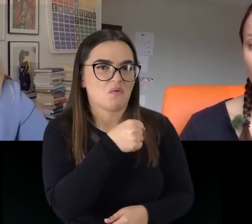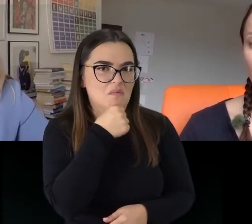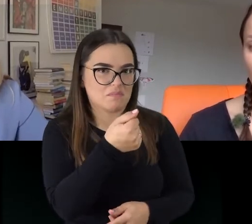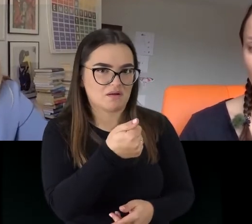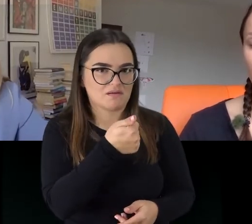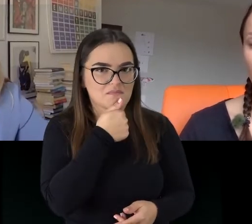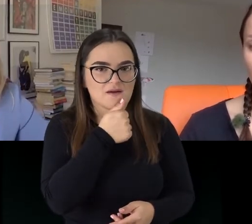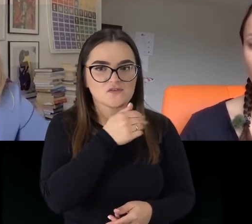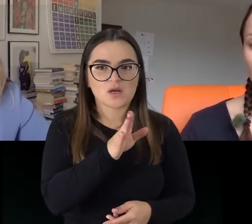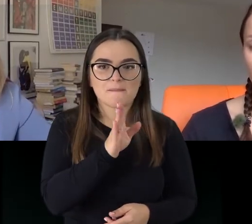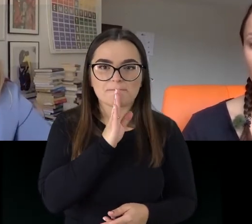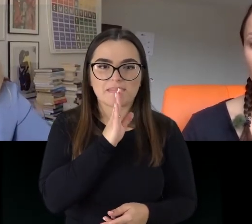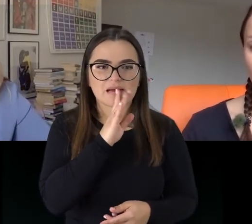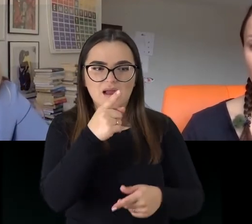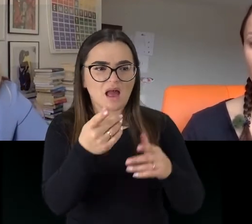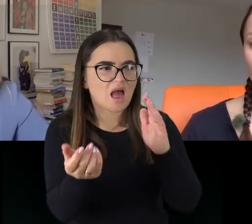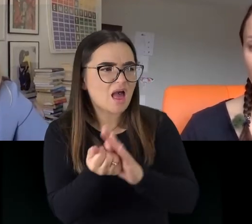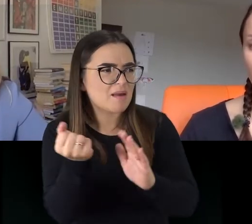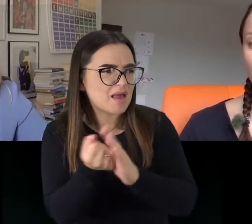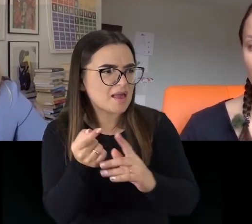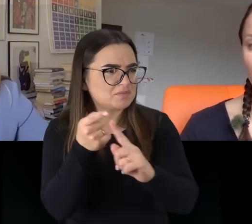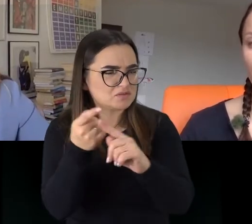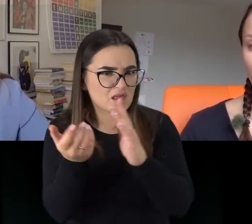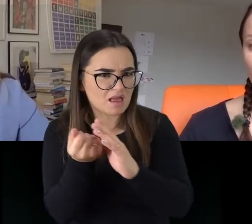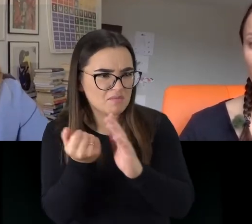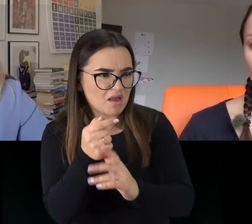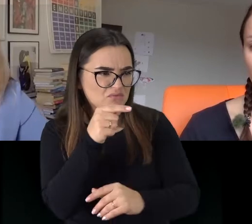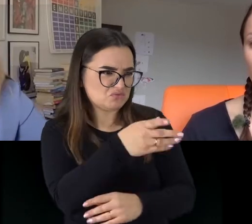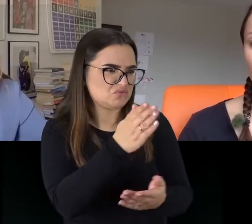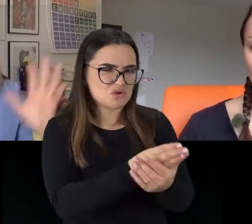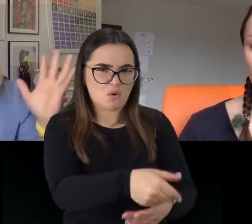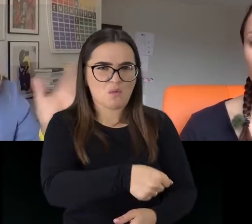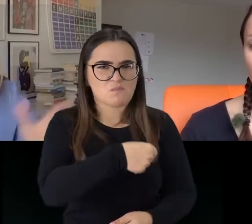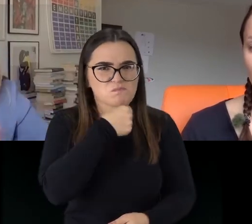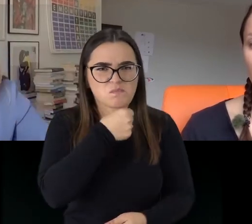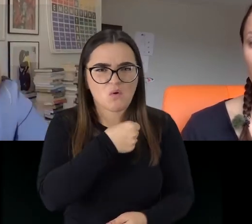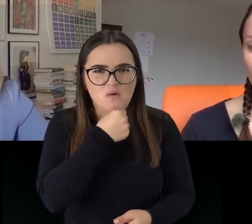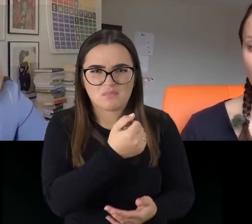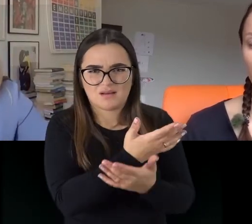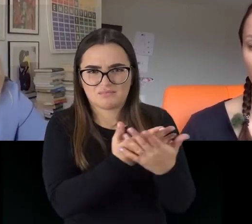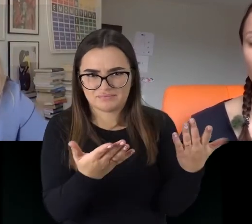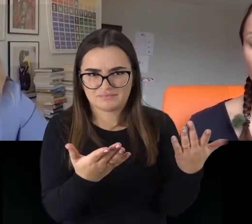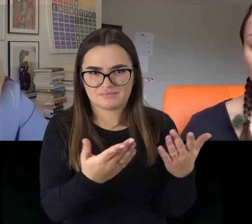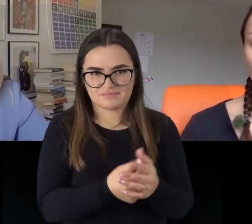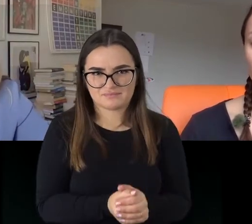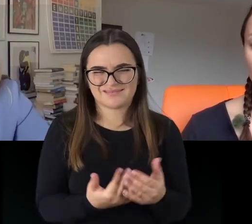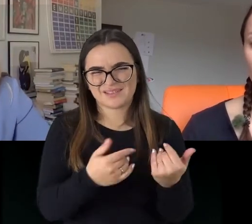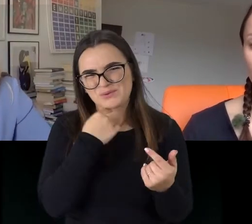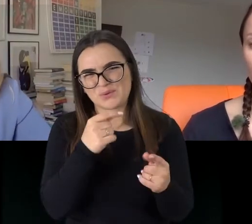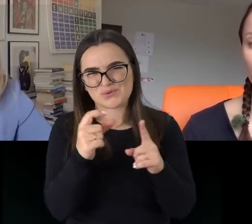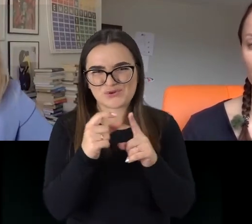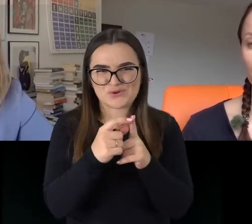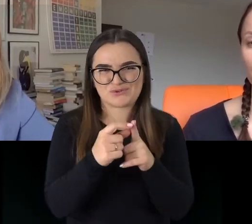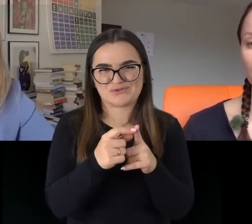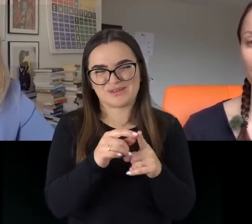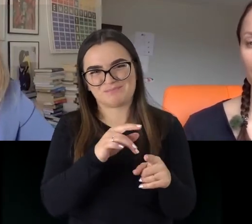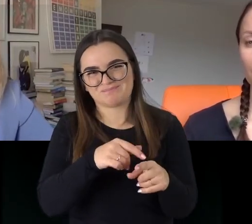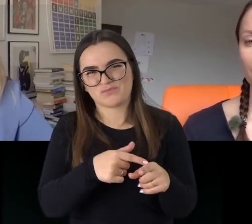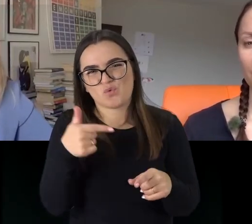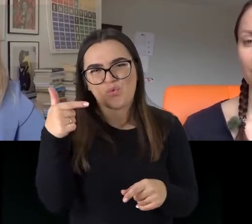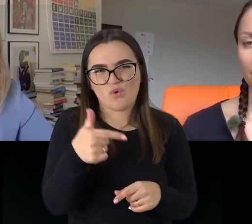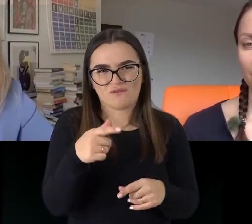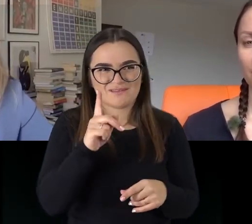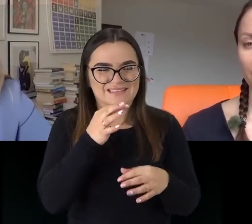Mm-hmm. Mergaitė ten siekia ir pasiekia, tai tu čia esi, aš nežinau, nu, nenori čia tų terminų, nesakyt. Tursme, tu niekada nežinai, kada